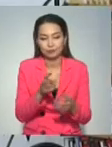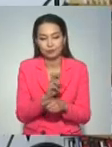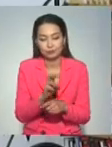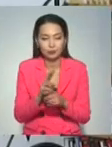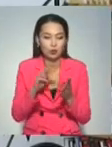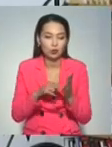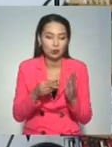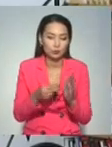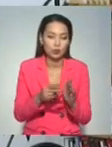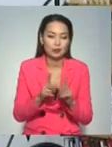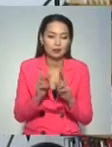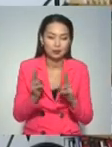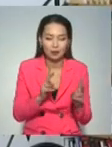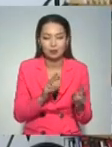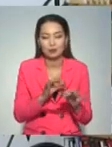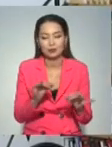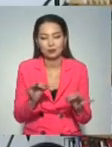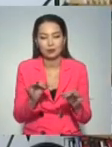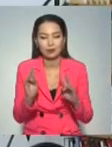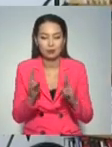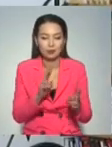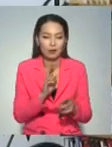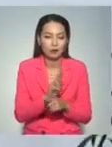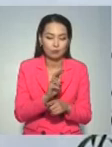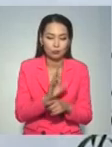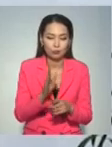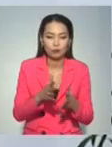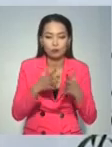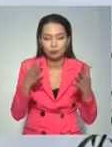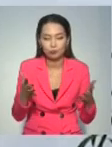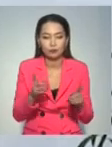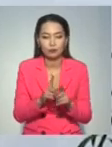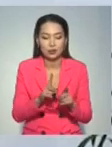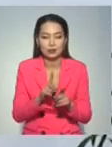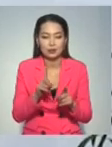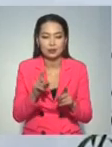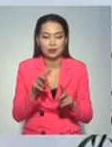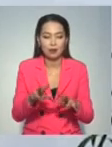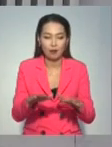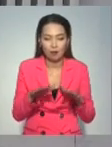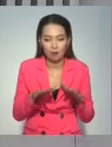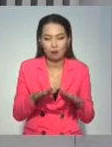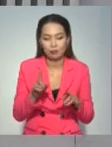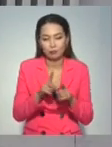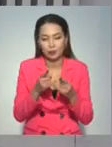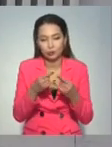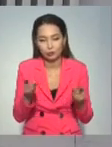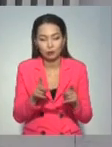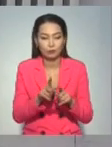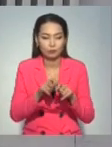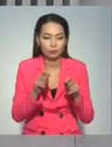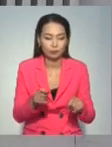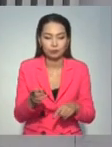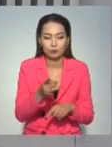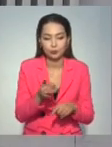планах открыть студию танца и хореографии. В следующем году запустим также большой зрительный зал на 200 мест. В регионе требуют